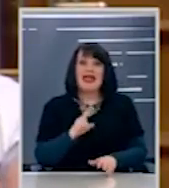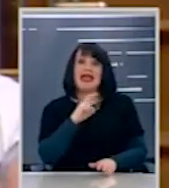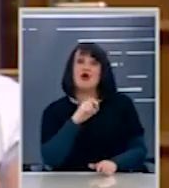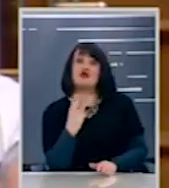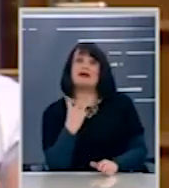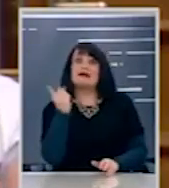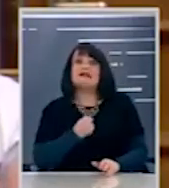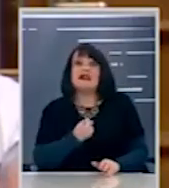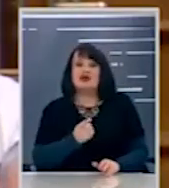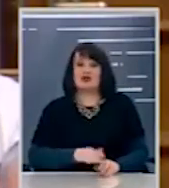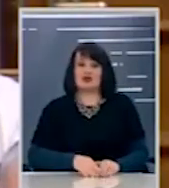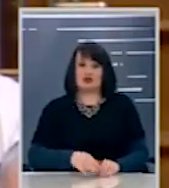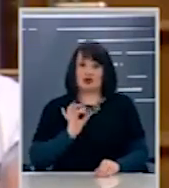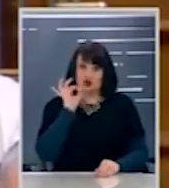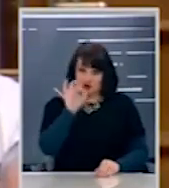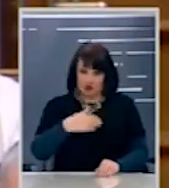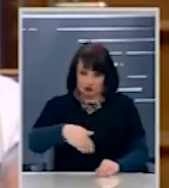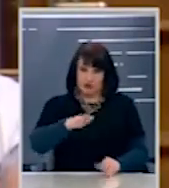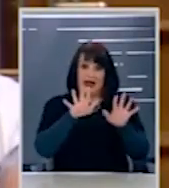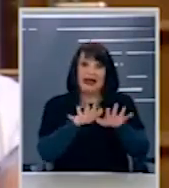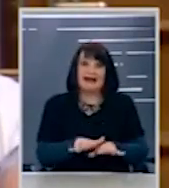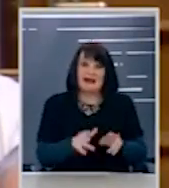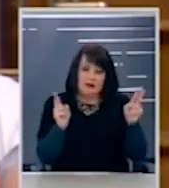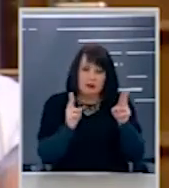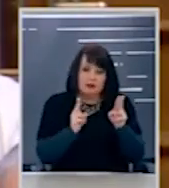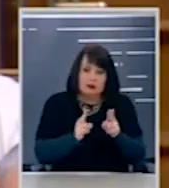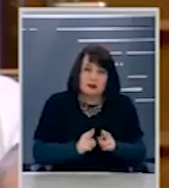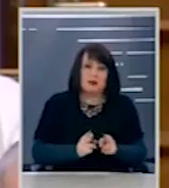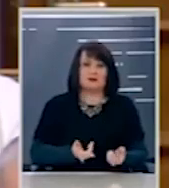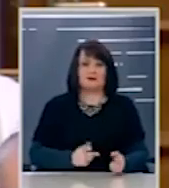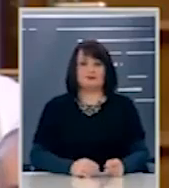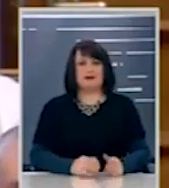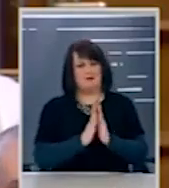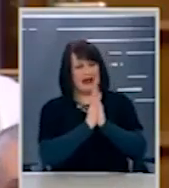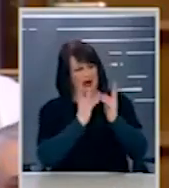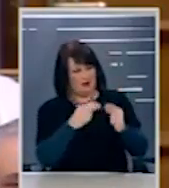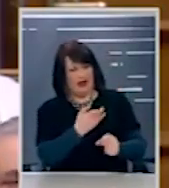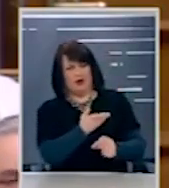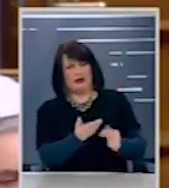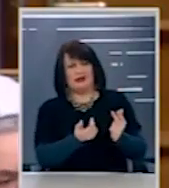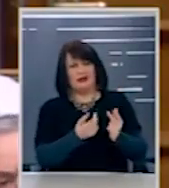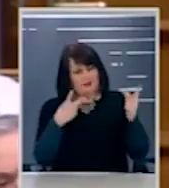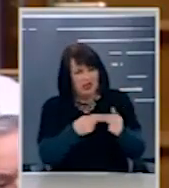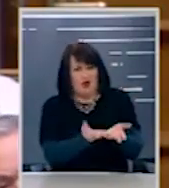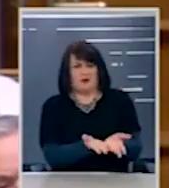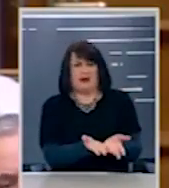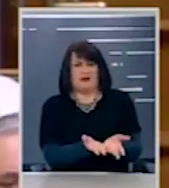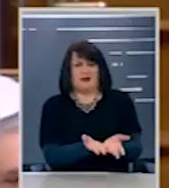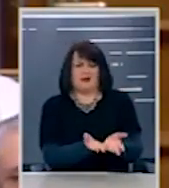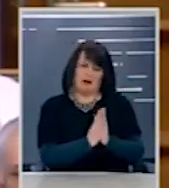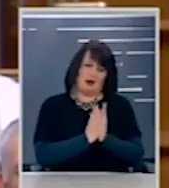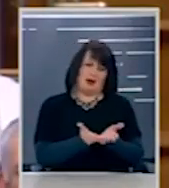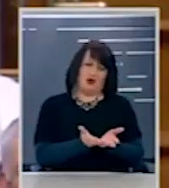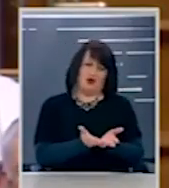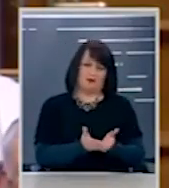μας είναι η ανεργία το επόμενο διάστημα να μειωθεί. Και παρακαλώ, πρέπει, μην διακόπτετε από κάτω, παρακαλώ.